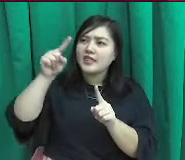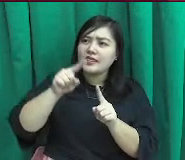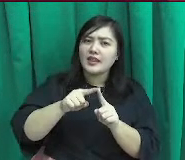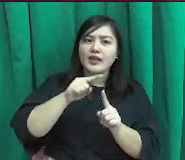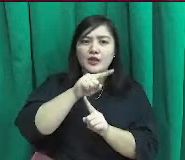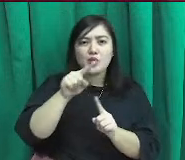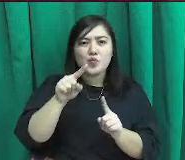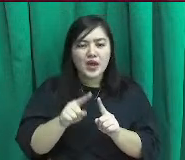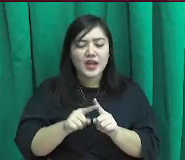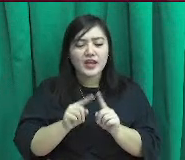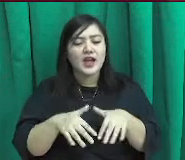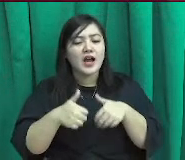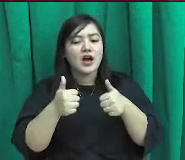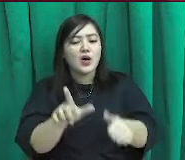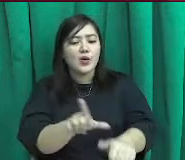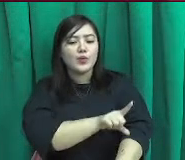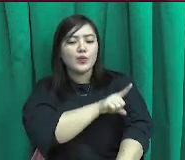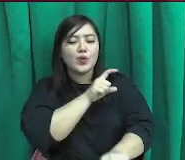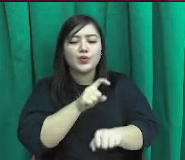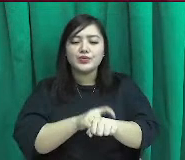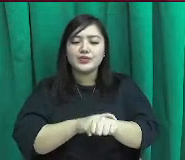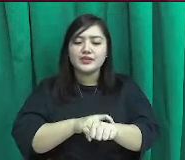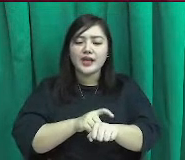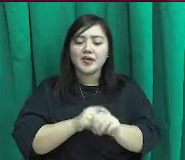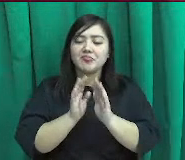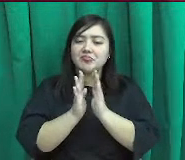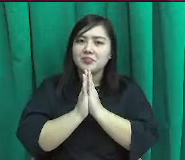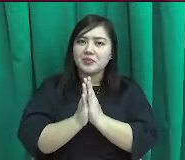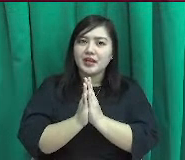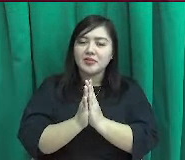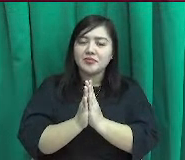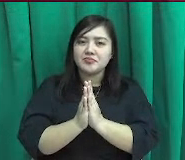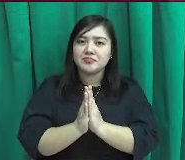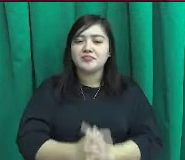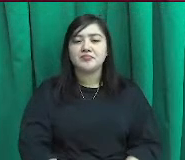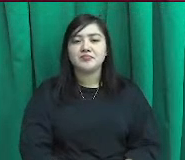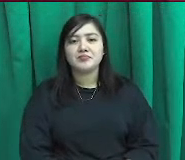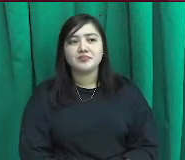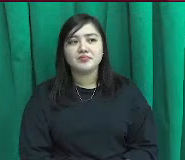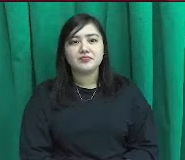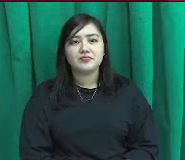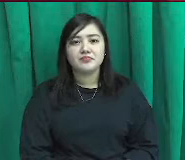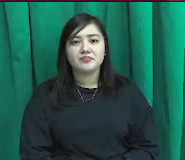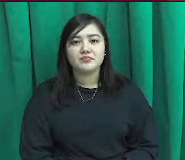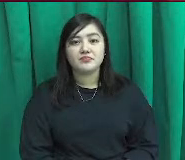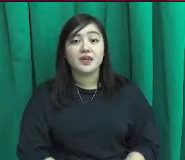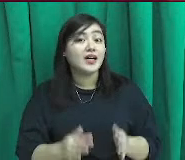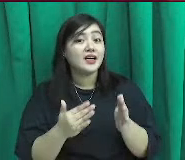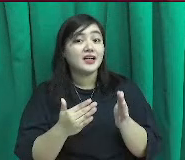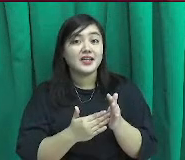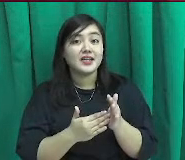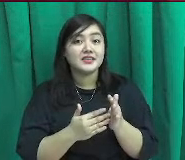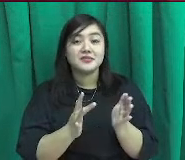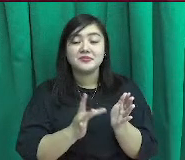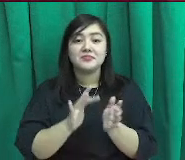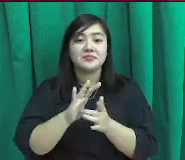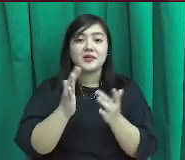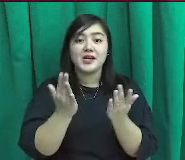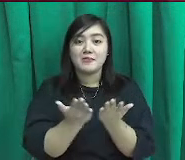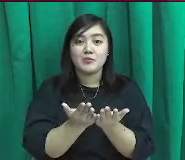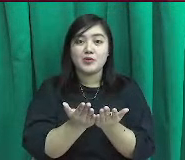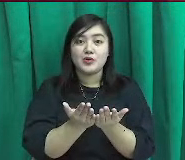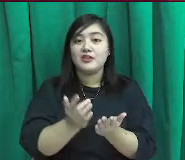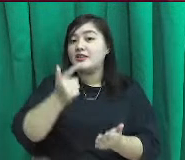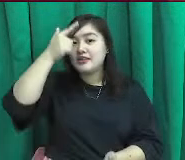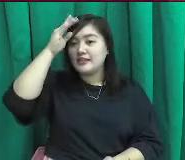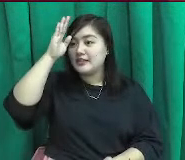natin ipapanalangin, kung ganin pa rin yung dinidisiplina natin, well, wala pong binigay na timeline ng Diyos. Yes, sir. Amen. Amen. Alam